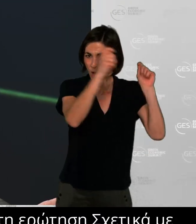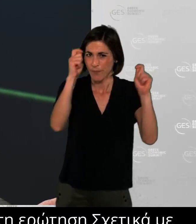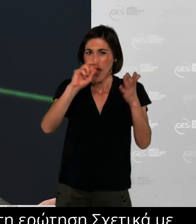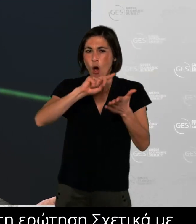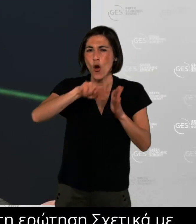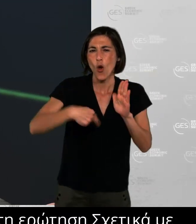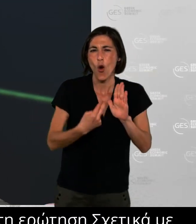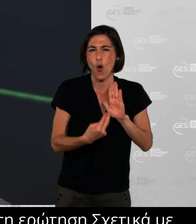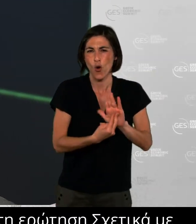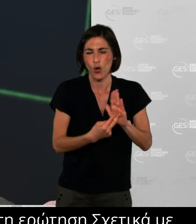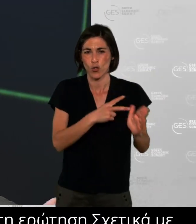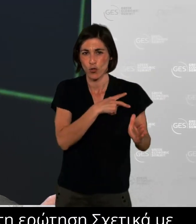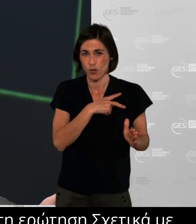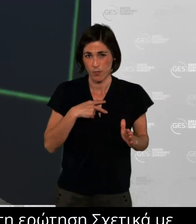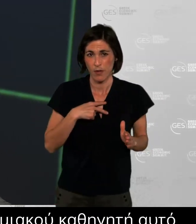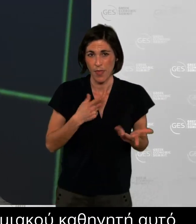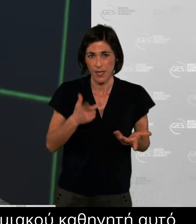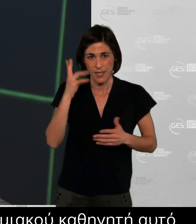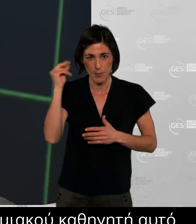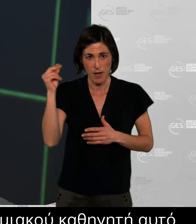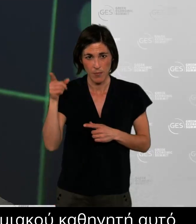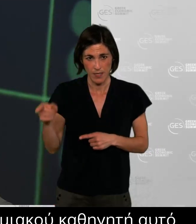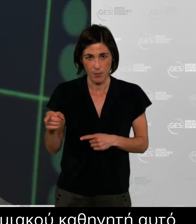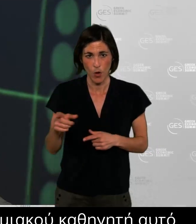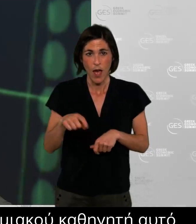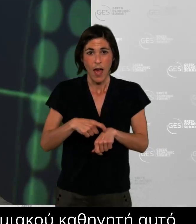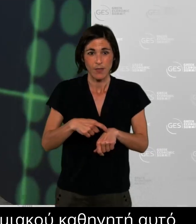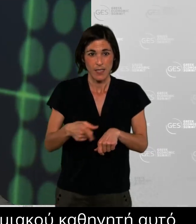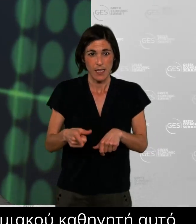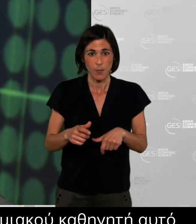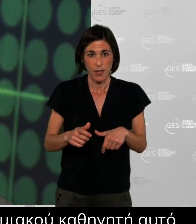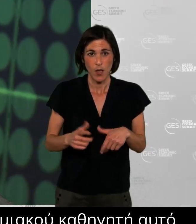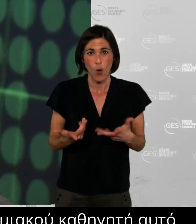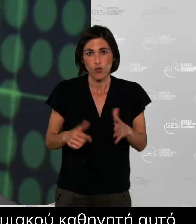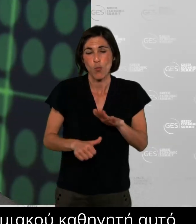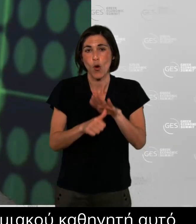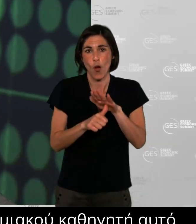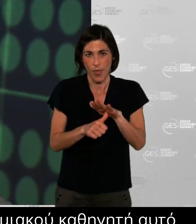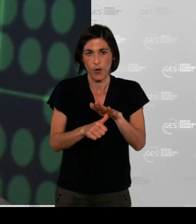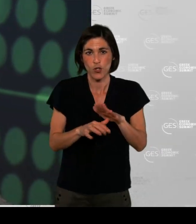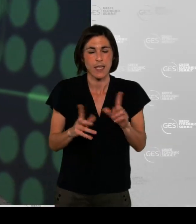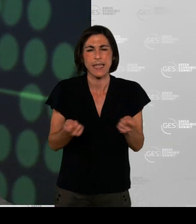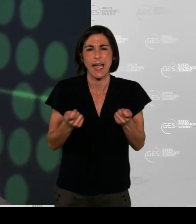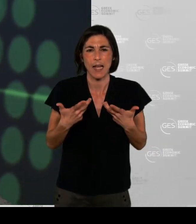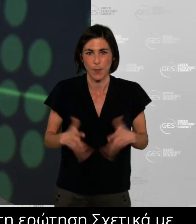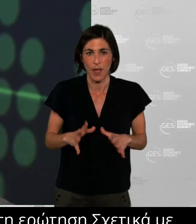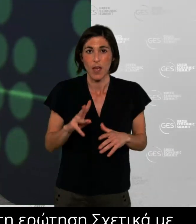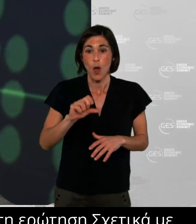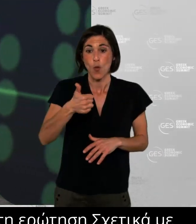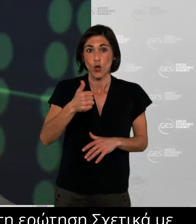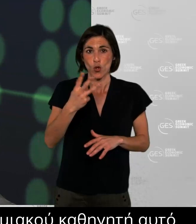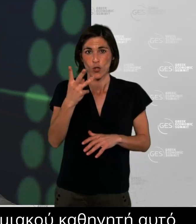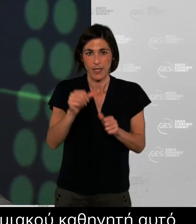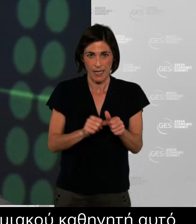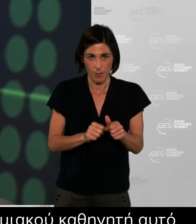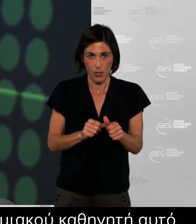έκανα μόλις έγινα πρόεδρος, μαζί με τη προφανώς πολύτιμη βοήθεια των συναδέλφων μου, είναι το πρώτο τρίμηνο να αναμορφώσω